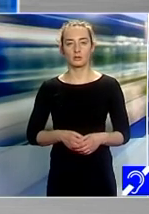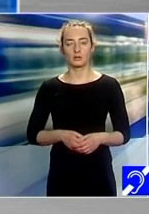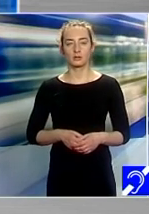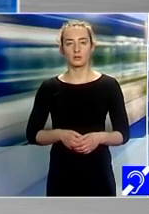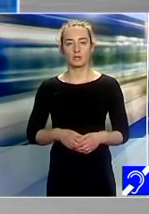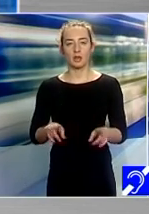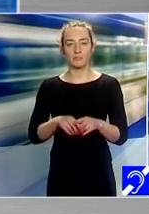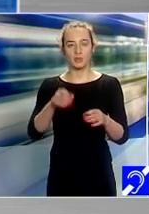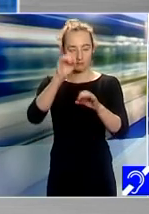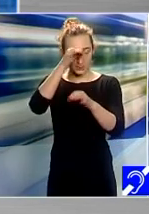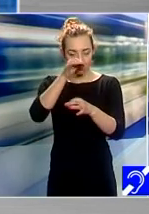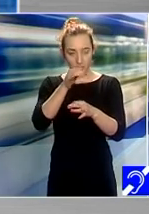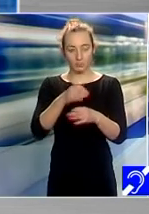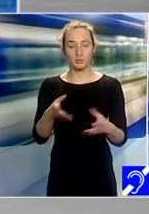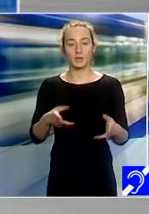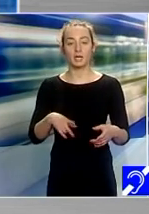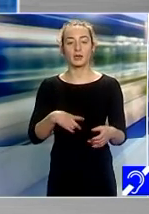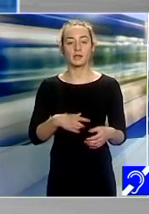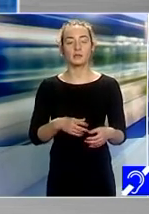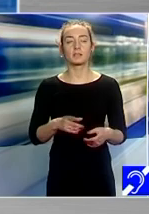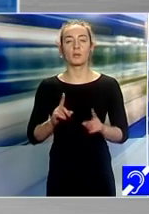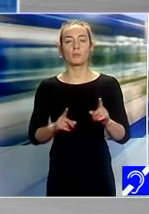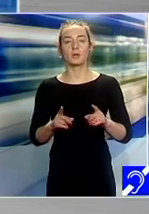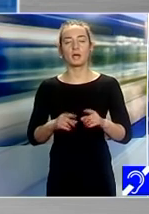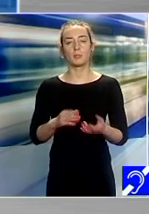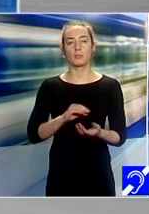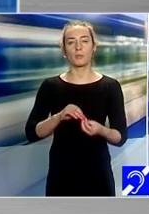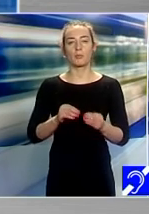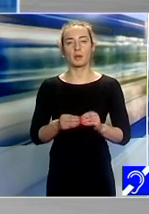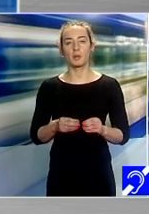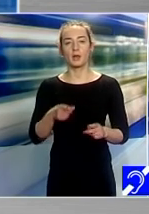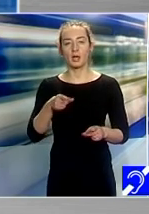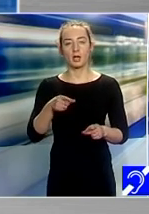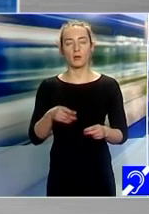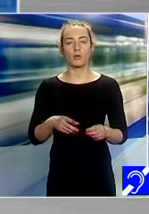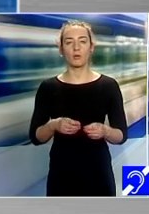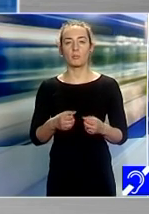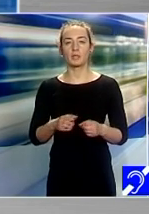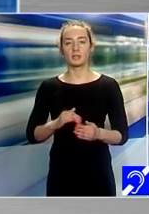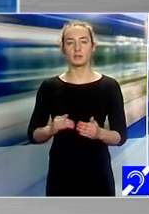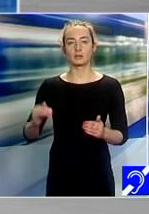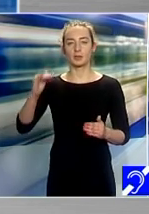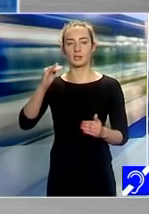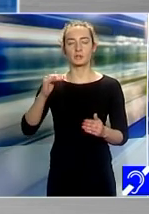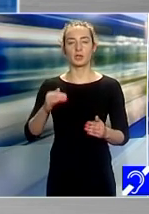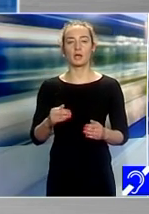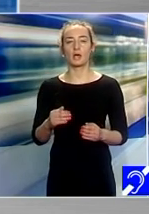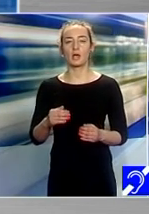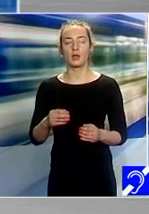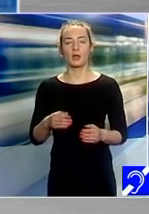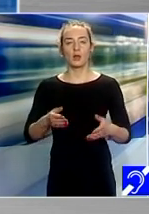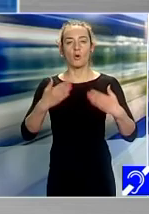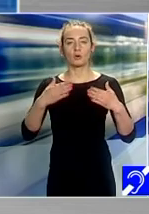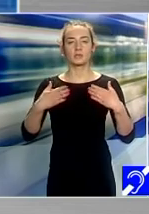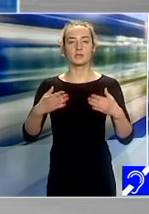sub microscop și așa mai departe, și care este predispusă la unele riscuri. Dar acolo, prin creșterea concentrației de oxigen